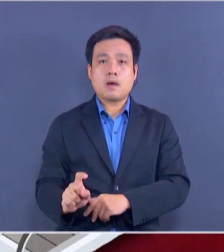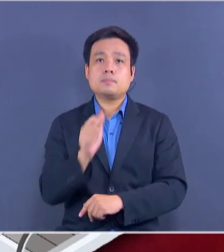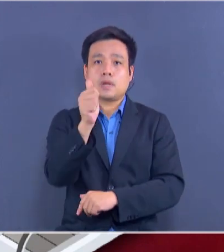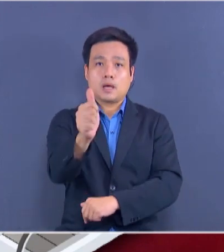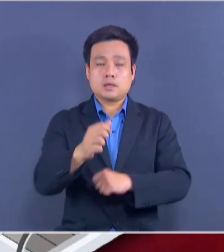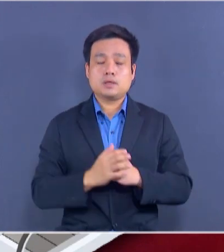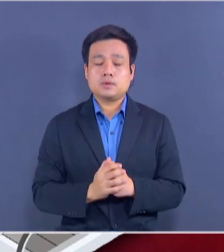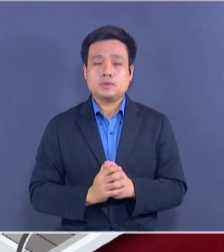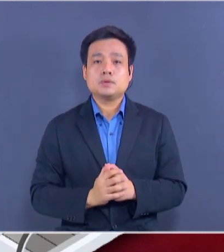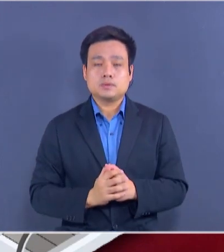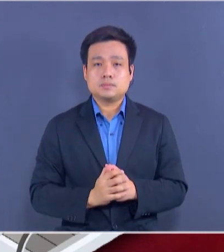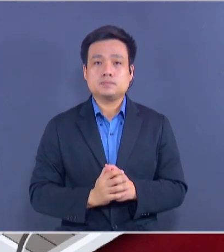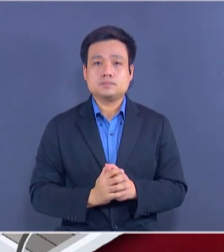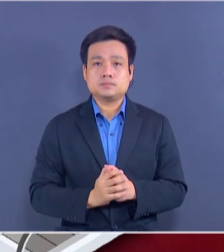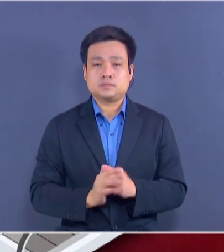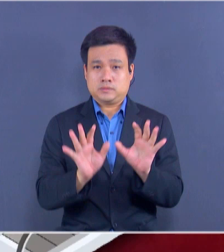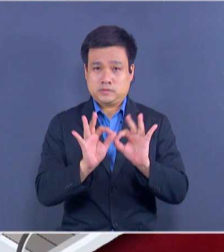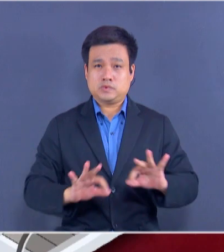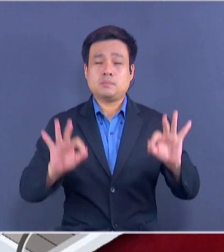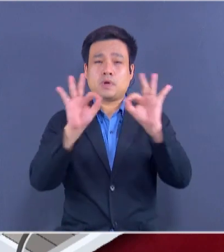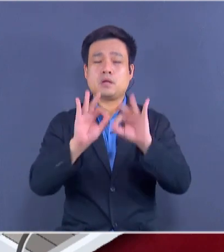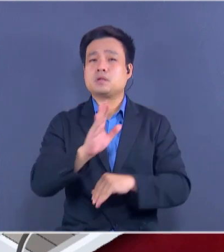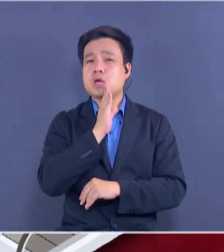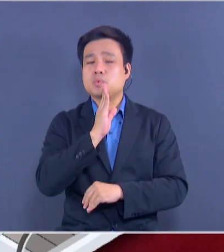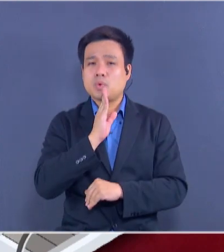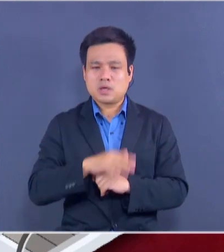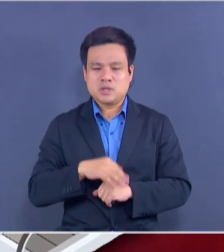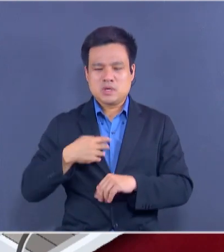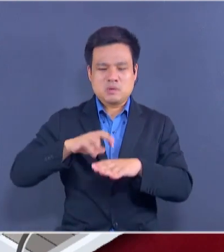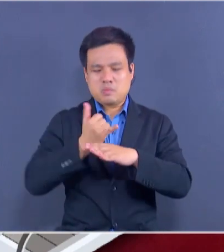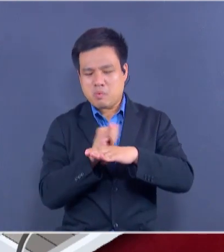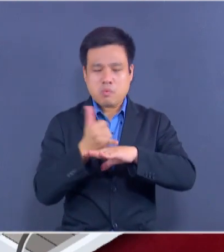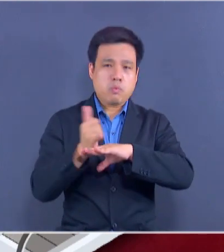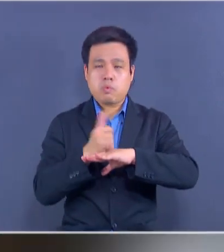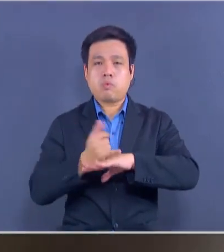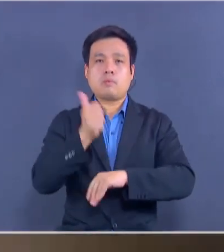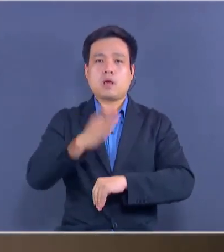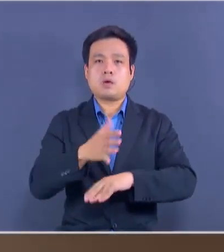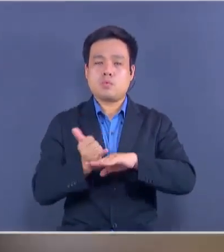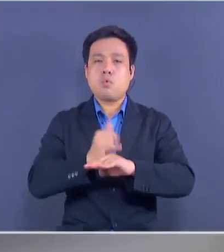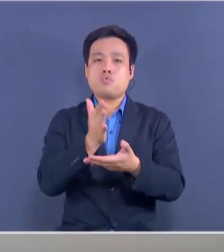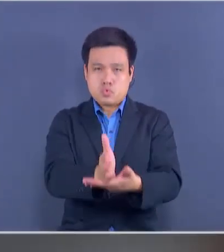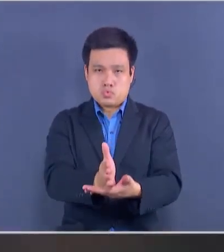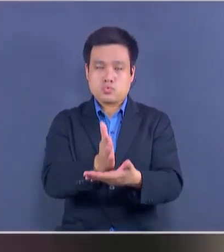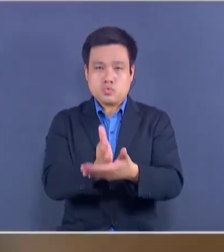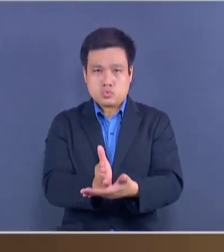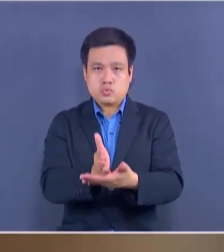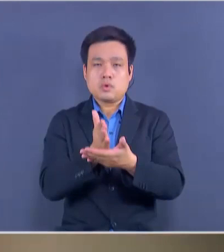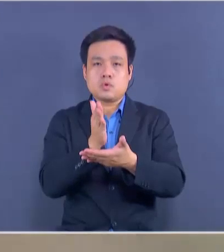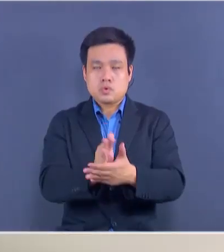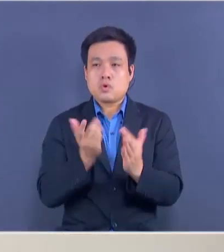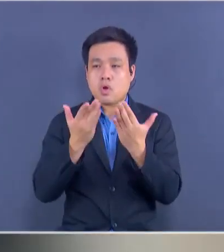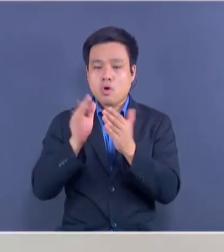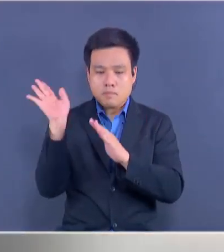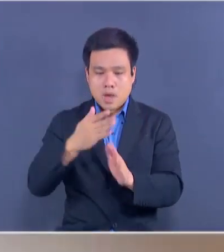วยเหลือที่สำคัญคือไม่ควรขยับเอาจริงยิ่งขยับยิ่งเจ็บยิ่งขยับยิ่งติดยิ่งขยับยิ่งเจ็บหยุดเลยไม่ต้องขยับรอเจ้าหน้า